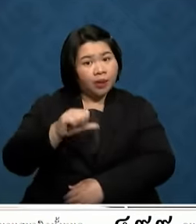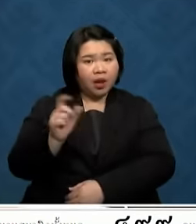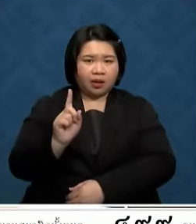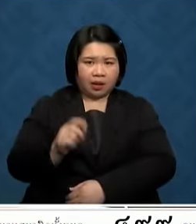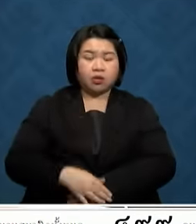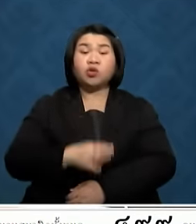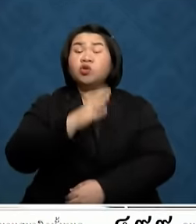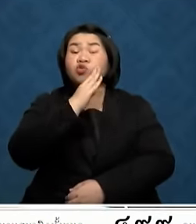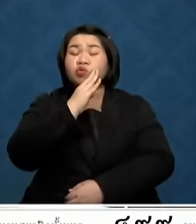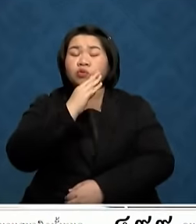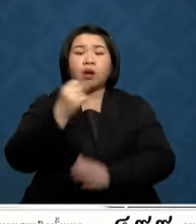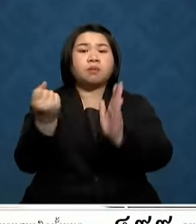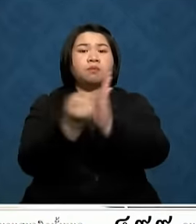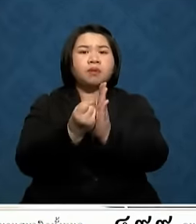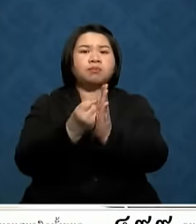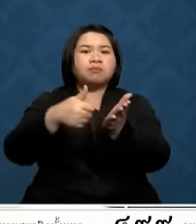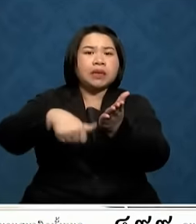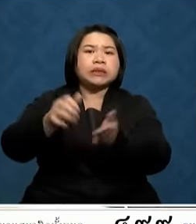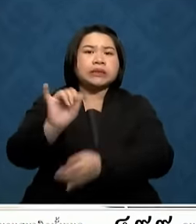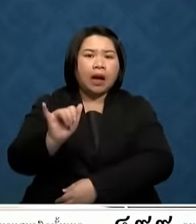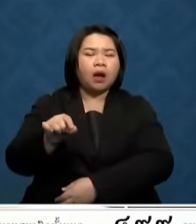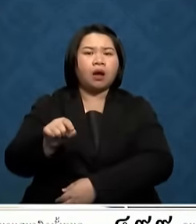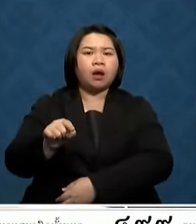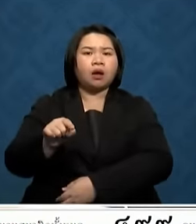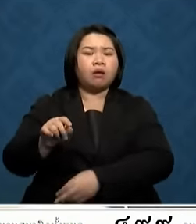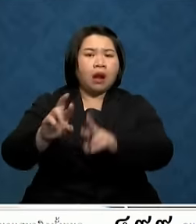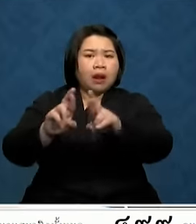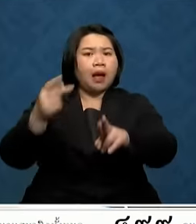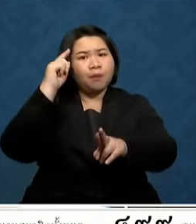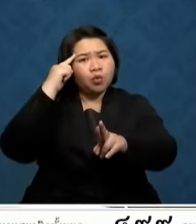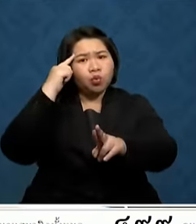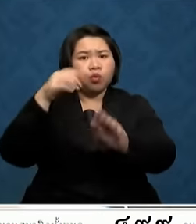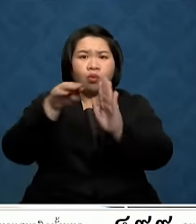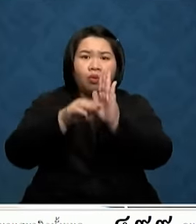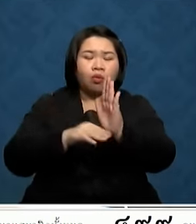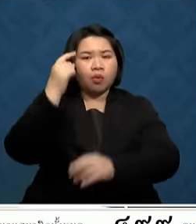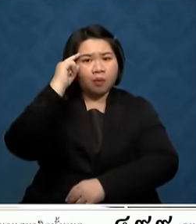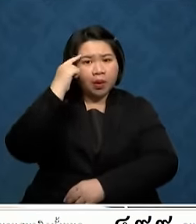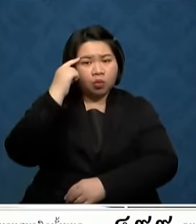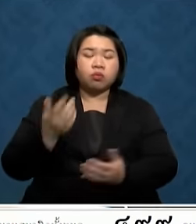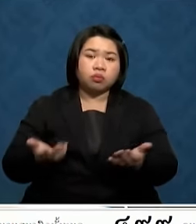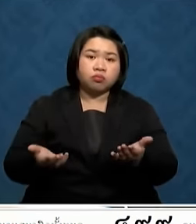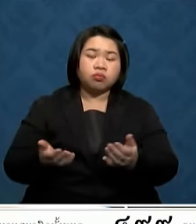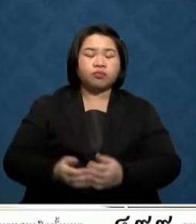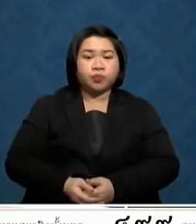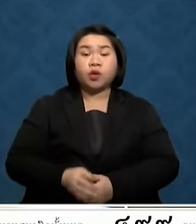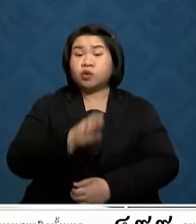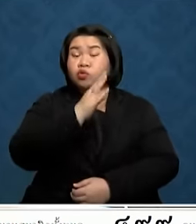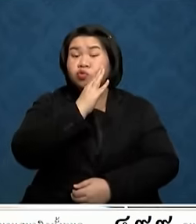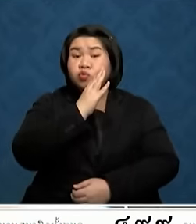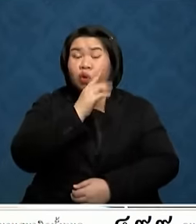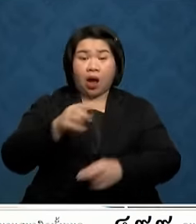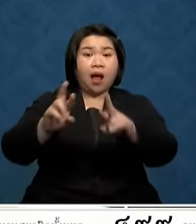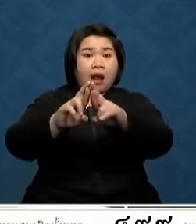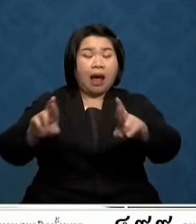ได้จดแบตจดแบตวันนี้ทันมั้ยไม่มีอะไรบอกเลยแล้วจะไม่มีแล้วจะถ้าเามี